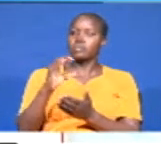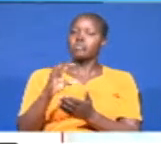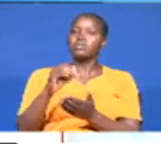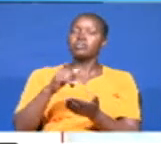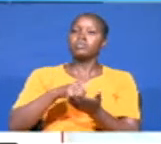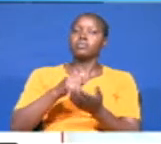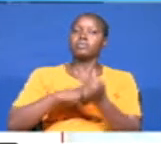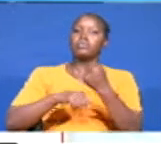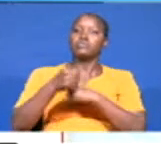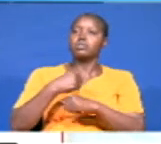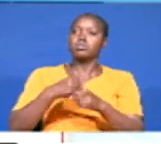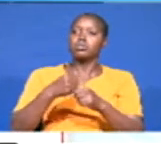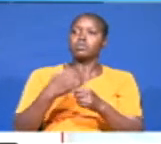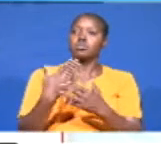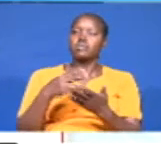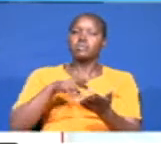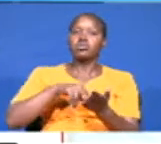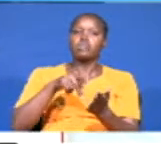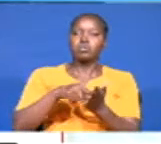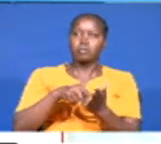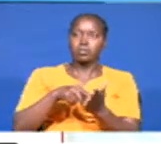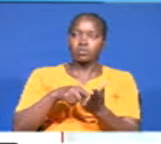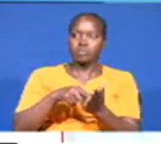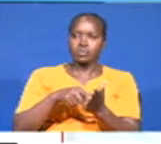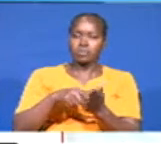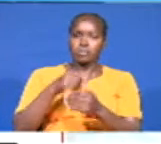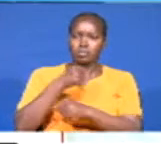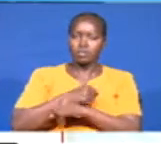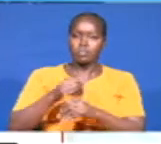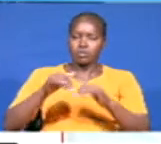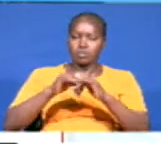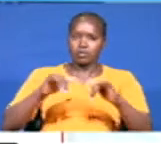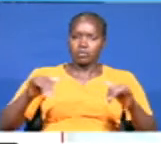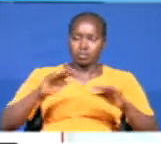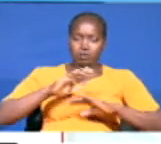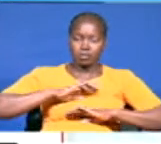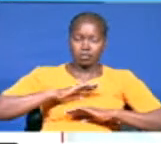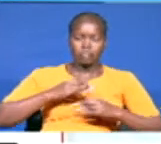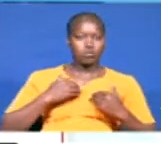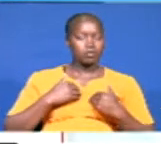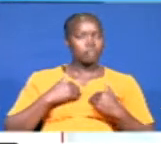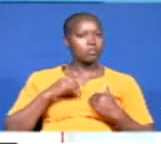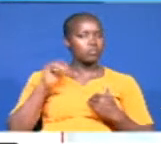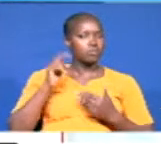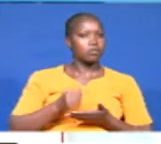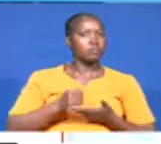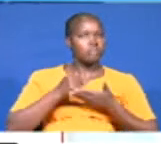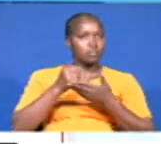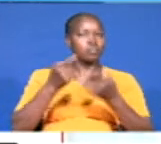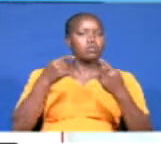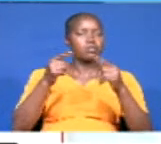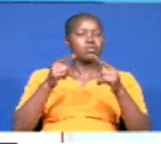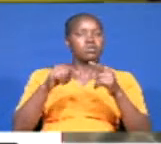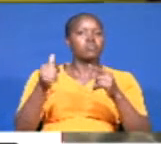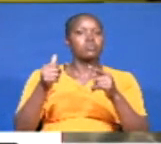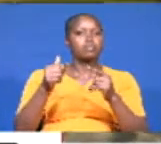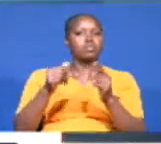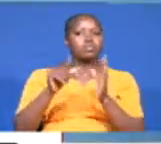vitendo inahitaji shule kuwa na nafasi ya kutosha ili kusaidia kufanikisha masomo fulani kwenye mtaala